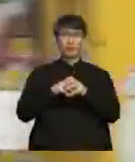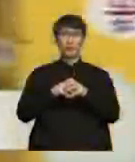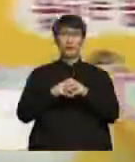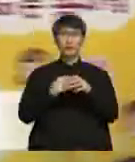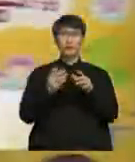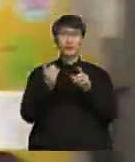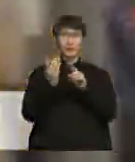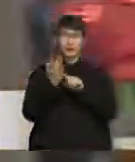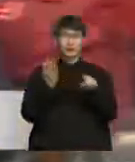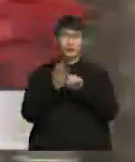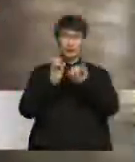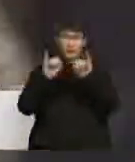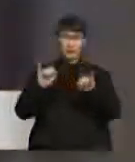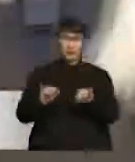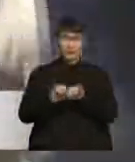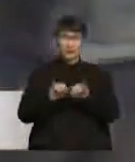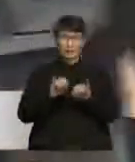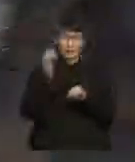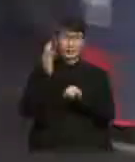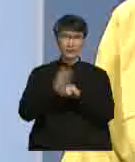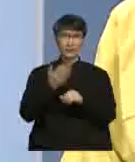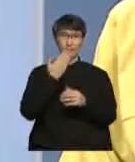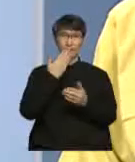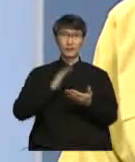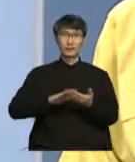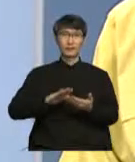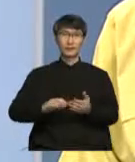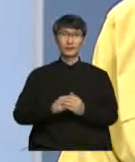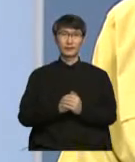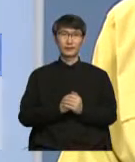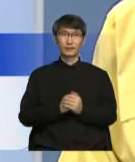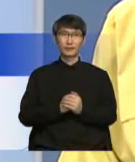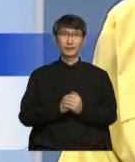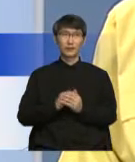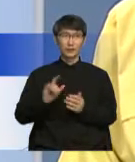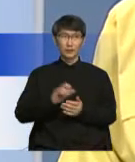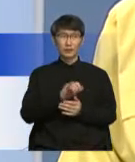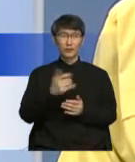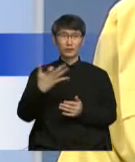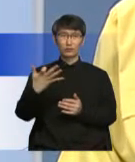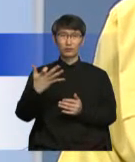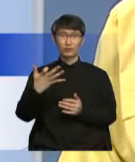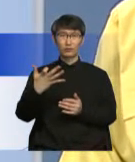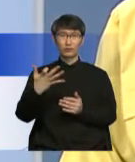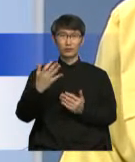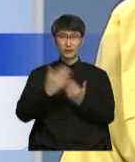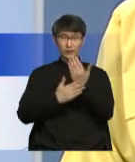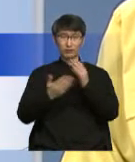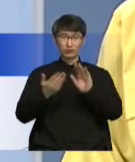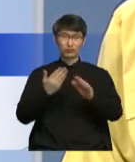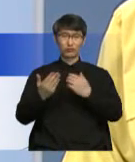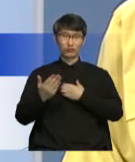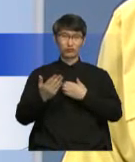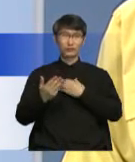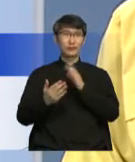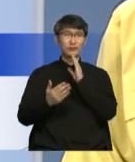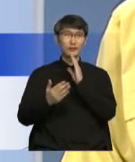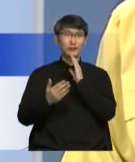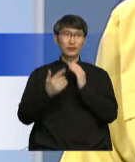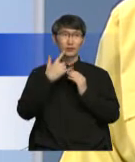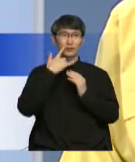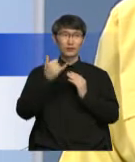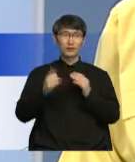원격 수업에 필요한 스마트 기기 등을 살 수 있습니다. 코로나19로 촉발된 전례 없는 민생위기 상황에서